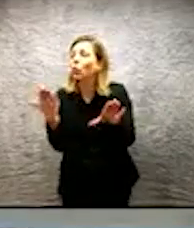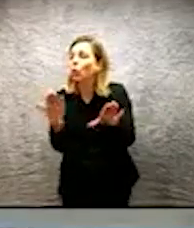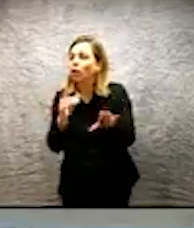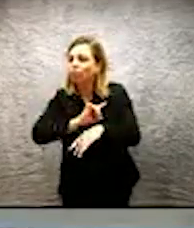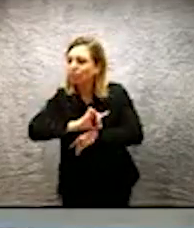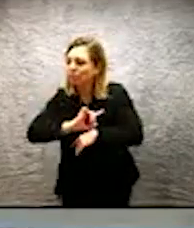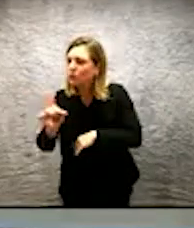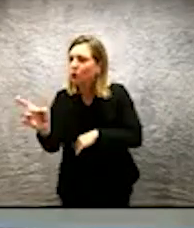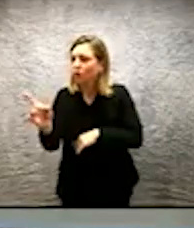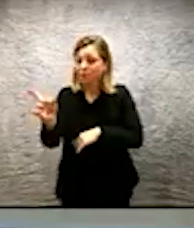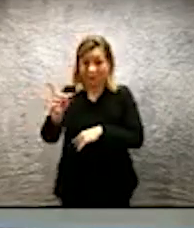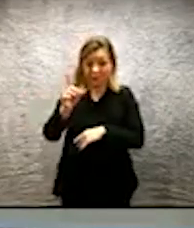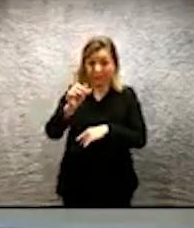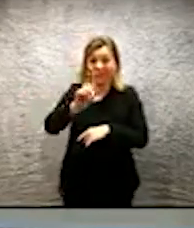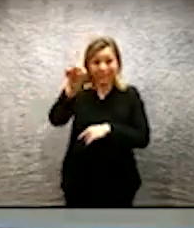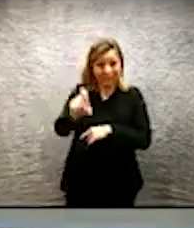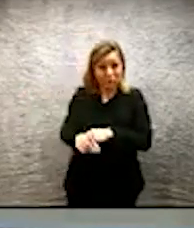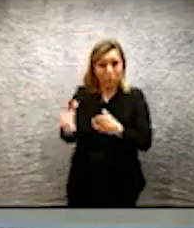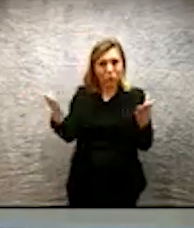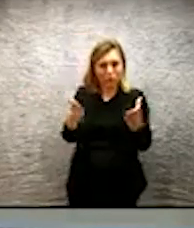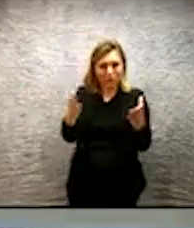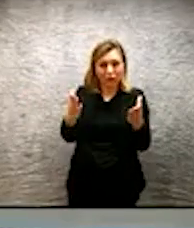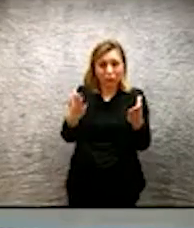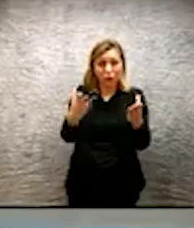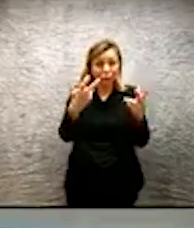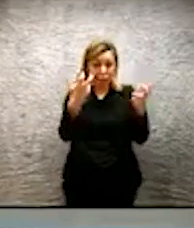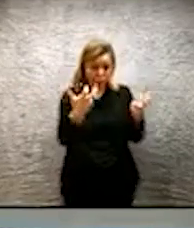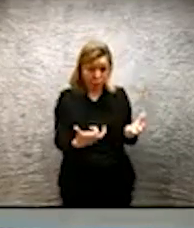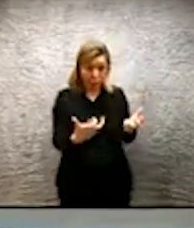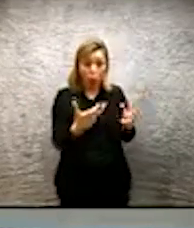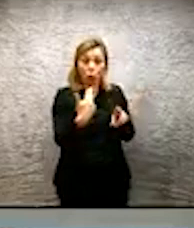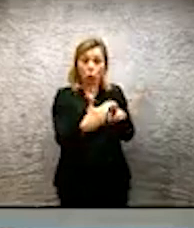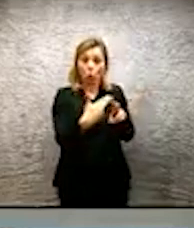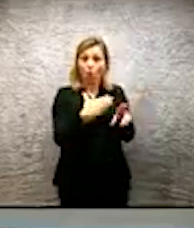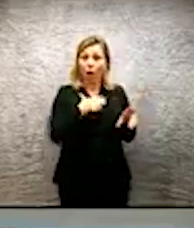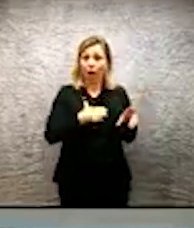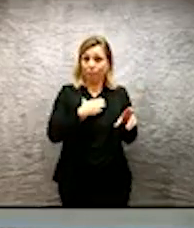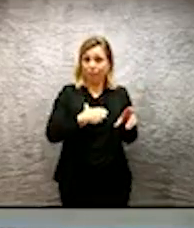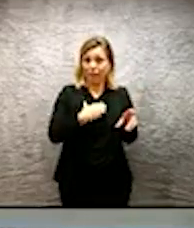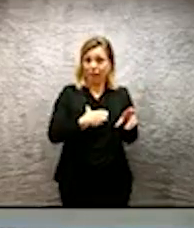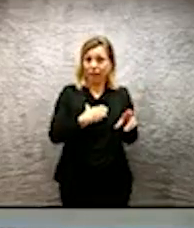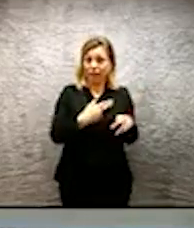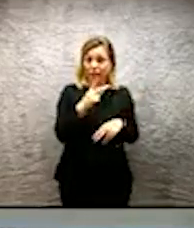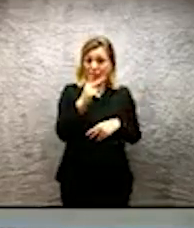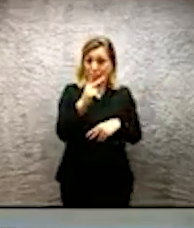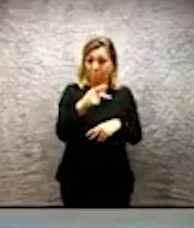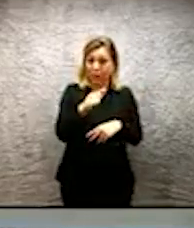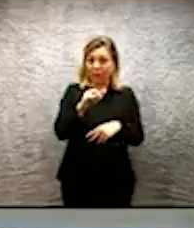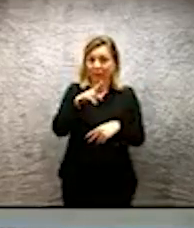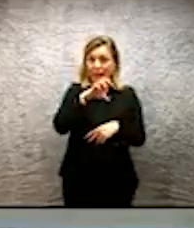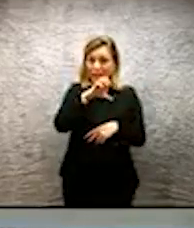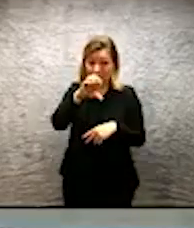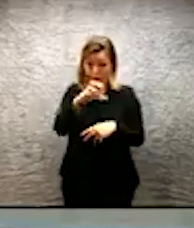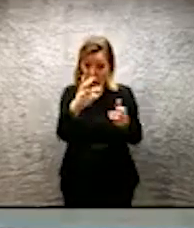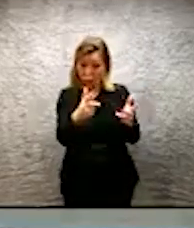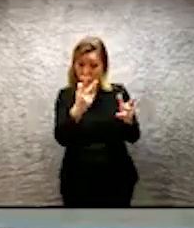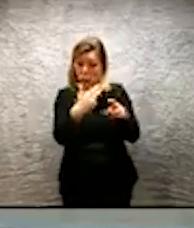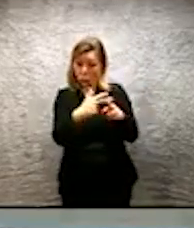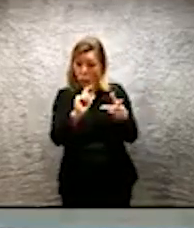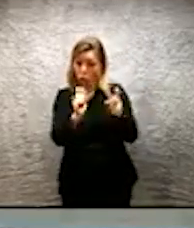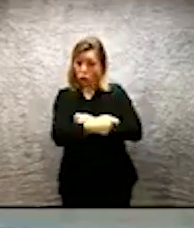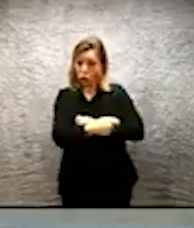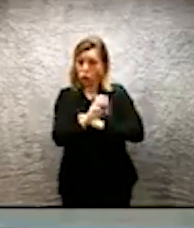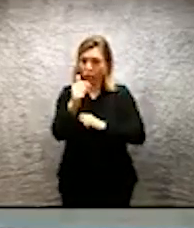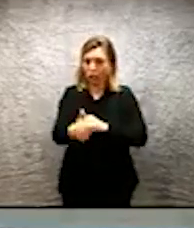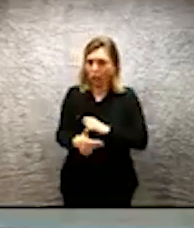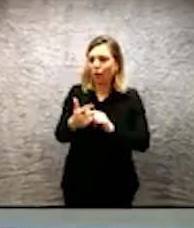bien, souhaitez-vous changer le nom de l'Abbé Pierre ? À cette question, il y a eu